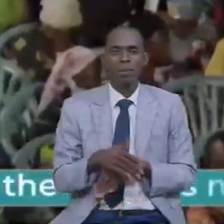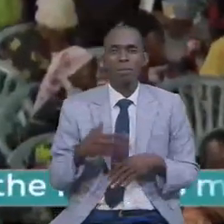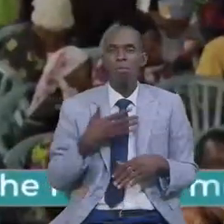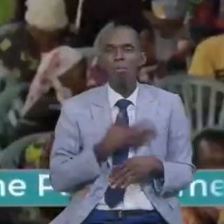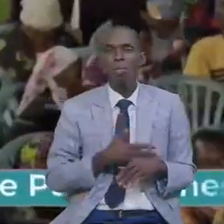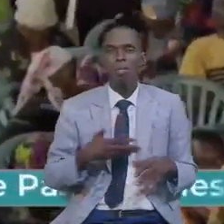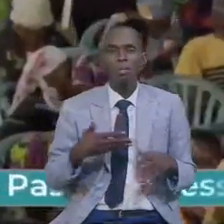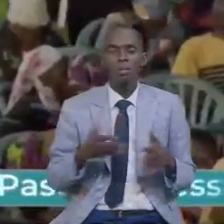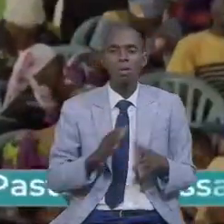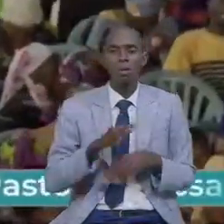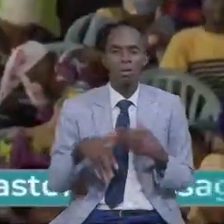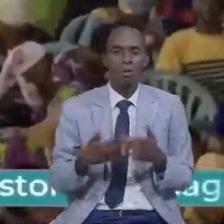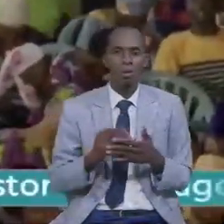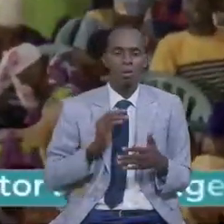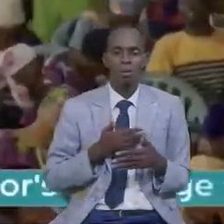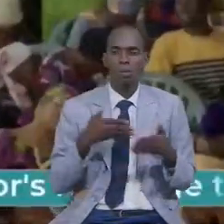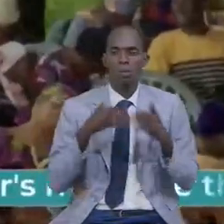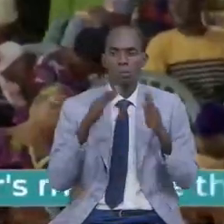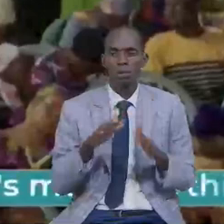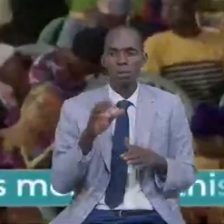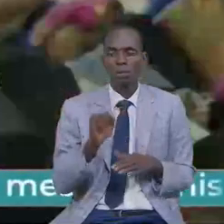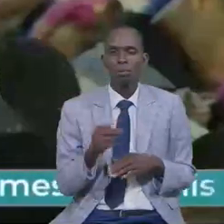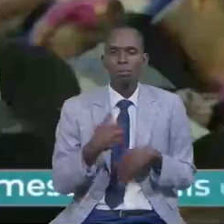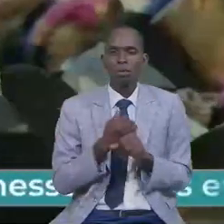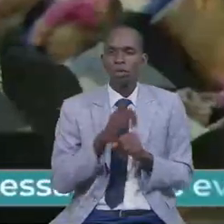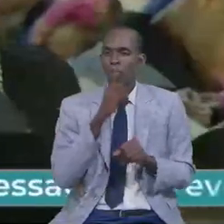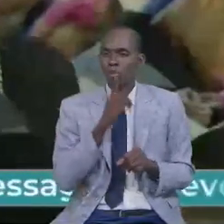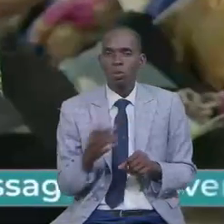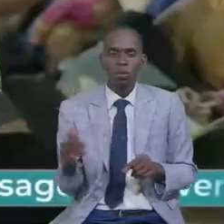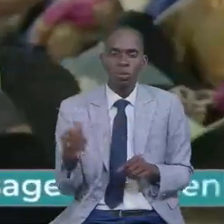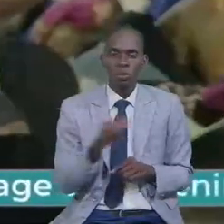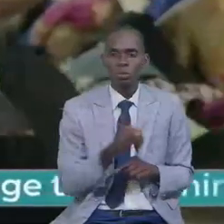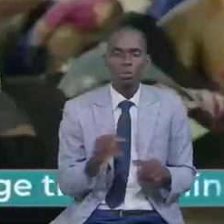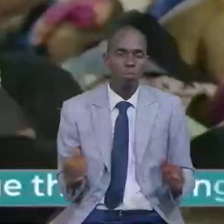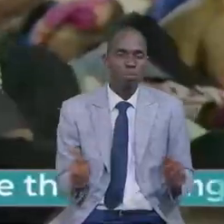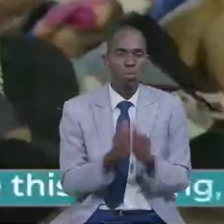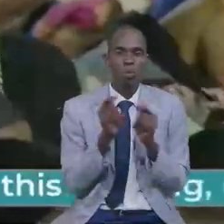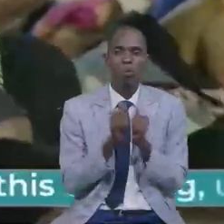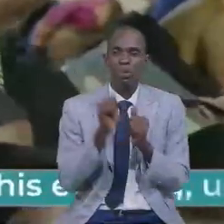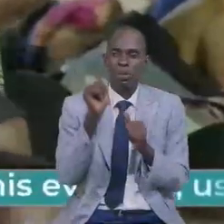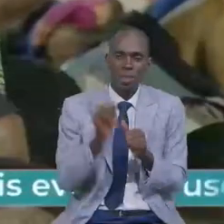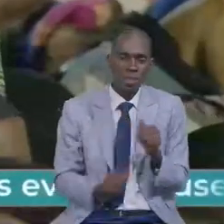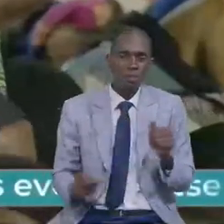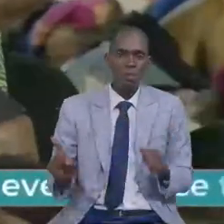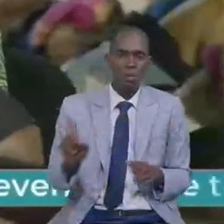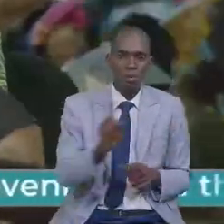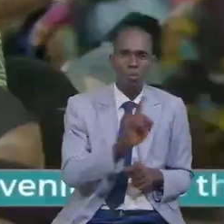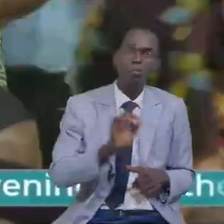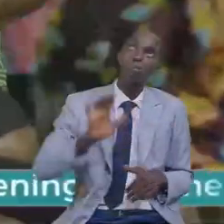Conseiller, rassurons-nous que nous nous occupons de toutes les âmes.